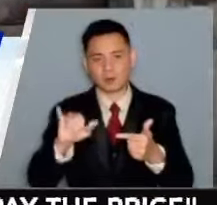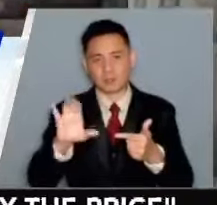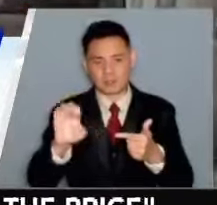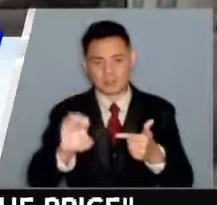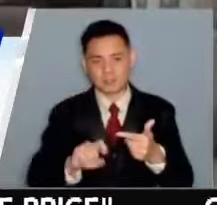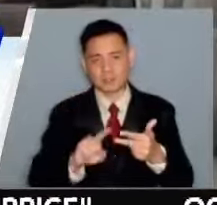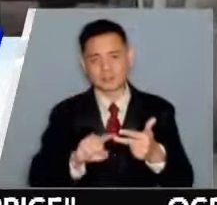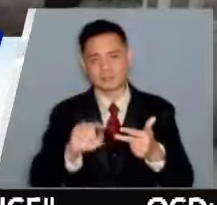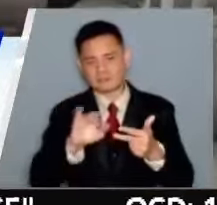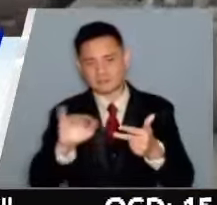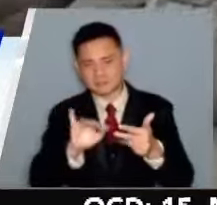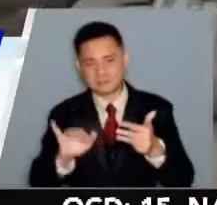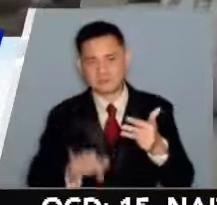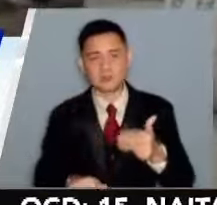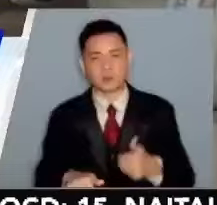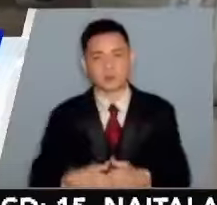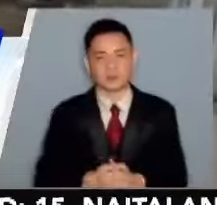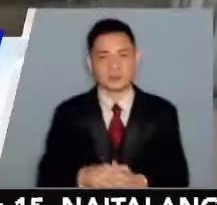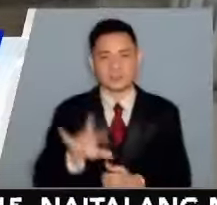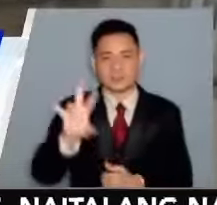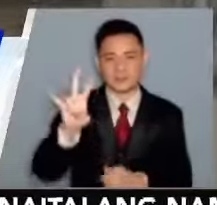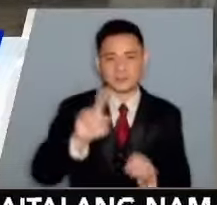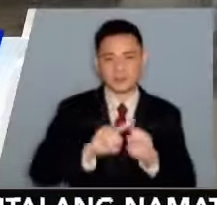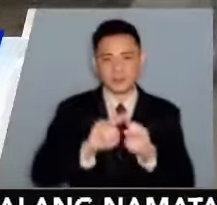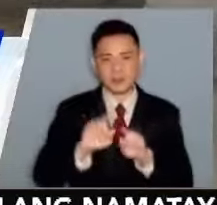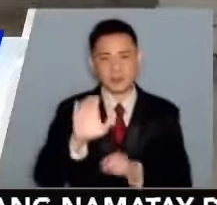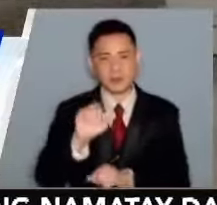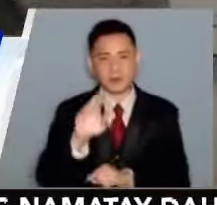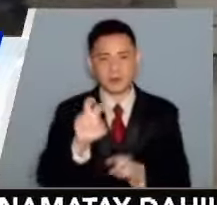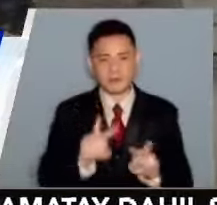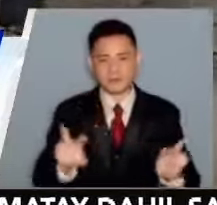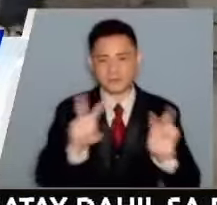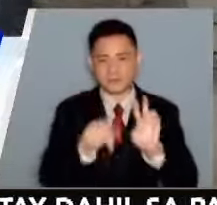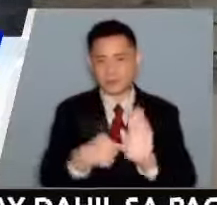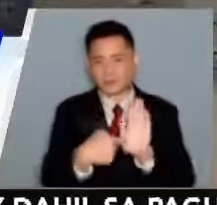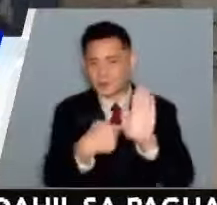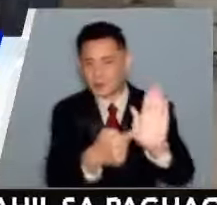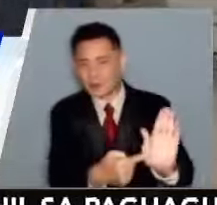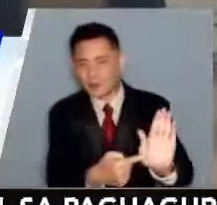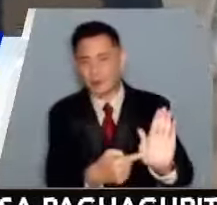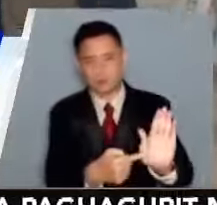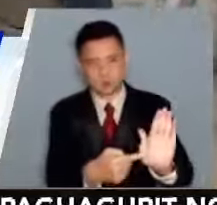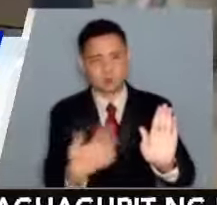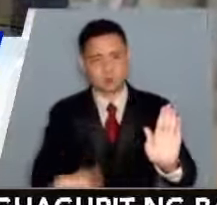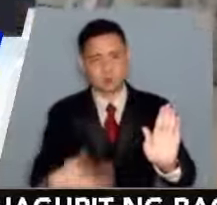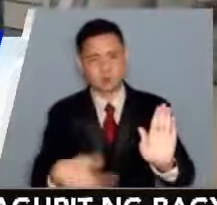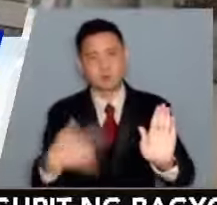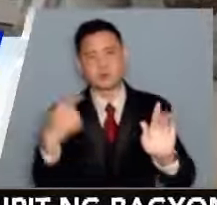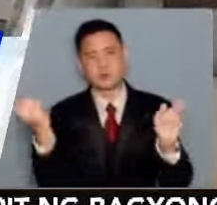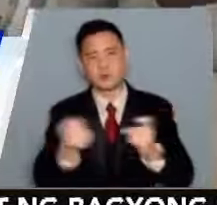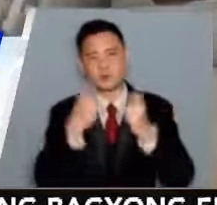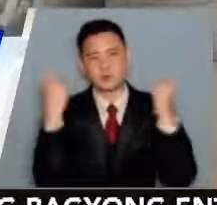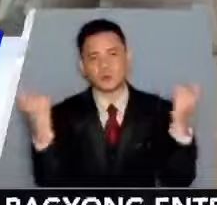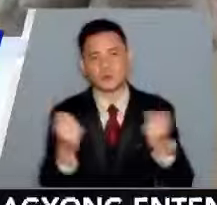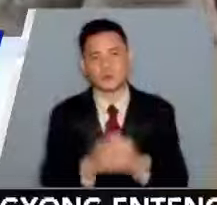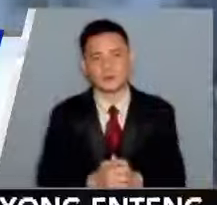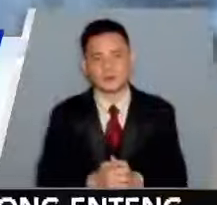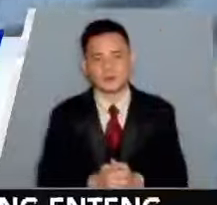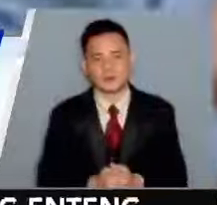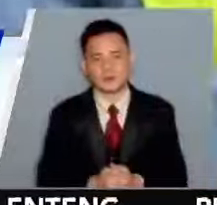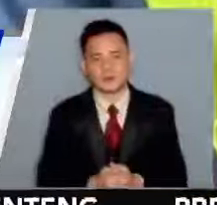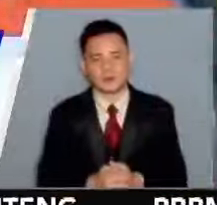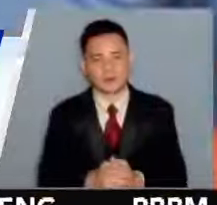core values na ipinalabas mula nitong Hulyo, bahagi pa rin ng isang taong pagdiriwang sa ika-75 taong anibersaryo ng